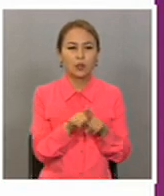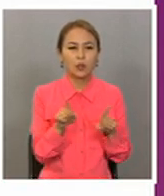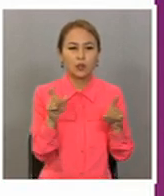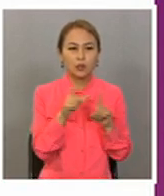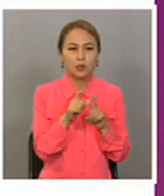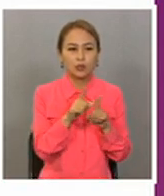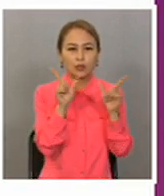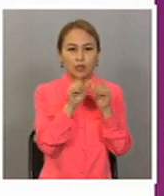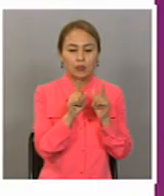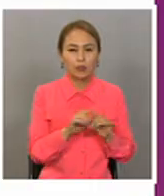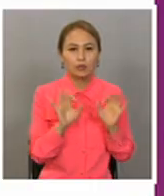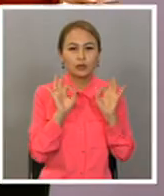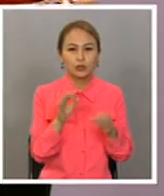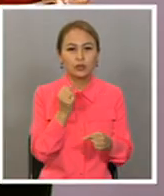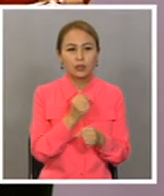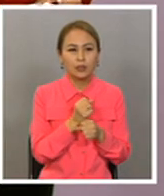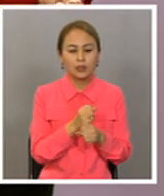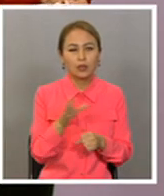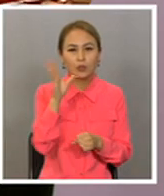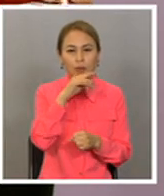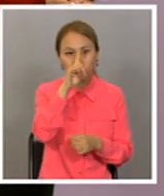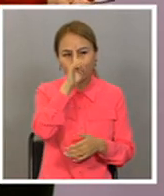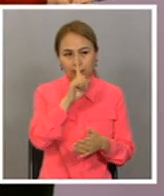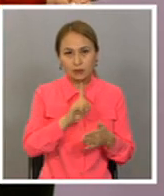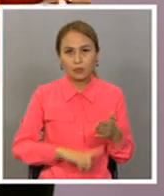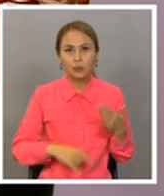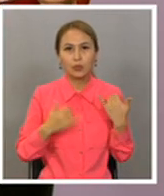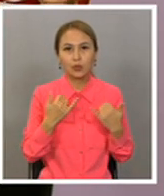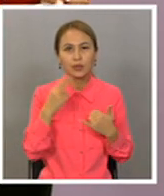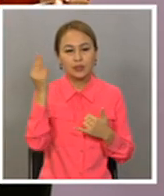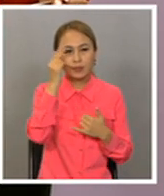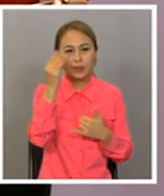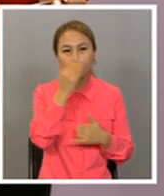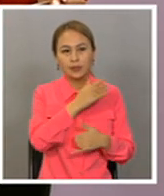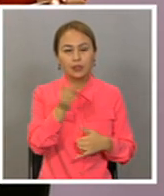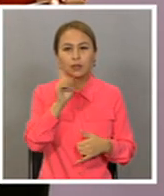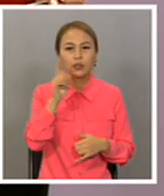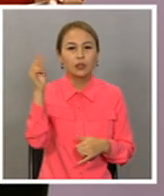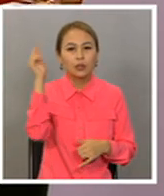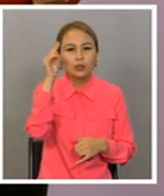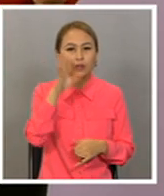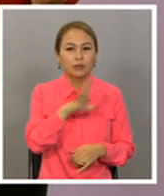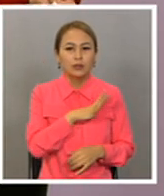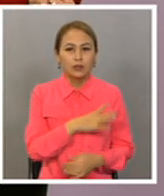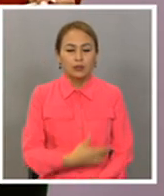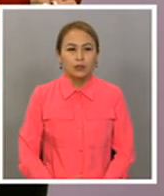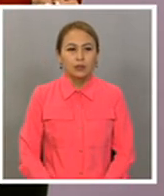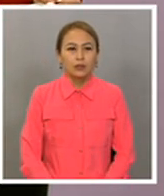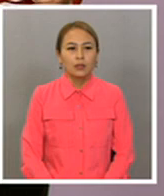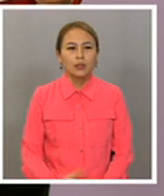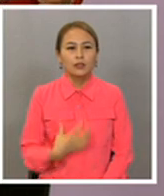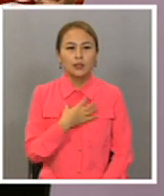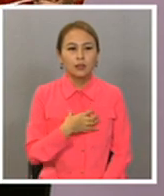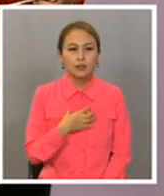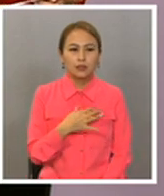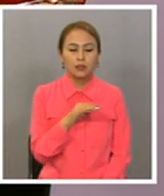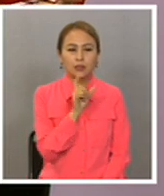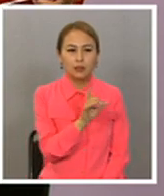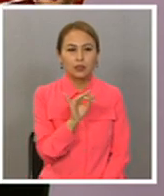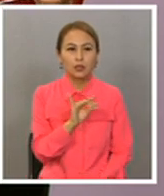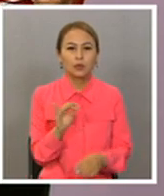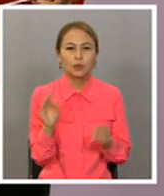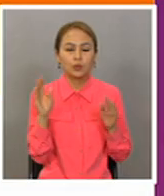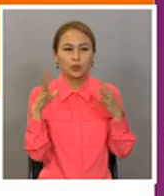дұрыс талдай алады деп ойлаймын. Балалар, бүгінгі сабақта нені үйрендіңдер? Негізгі және туынды зат